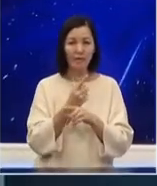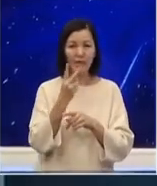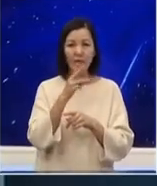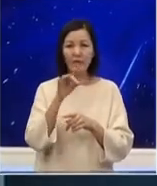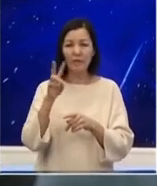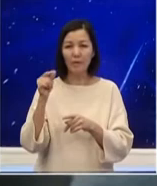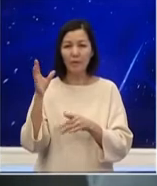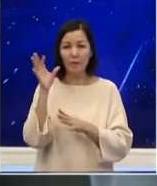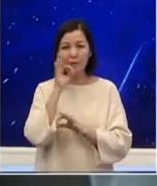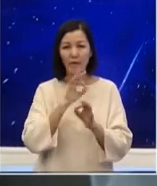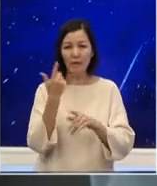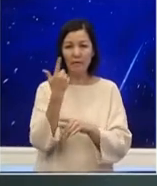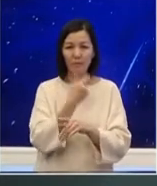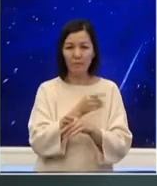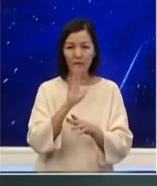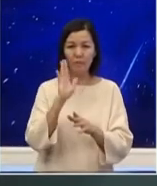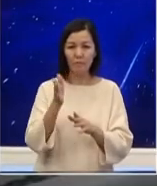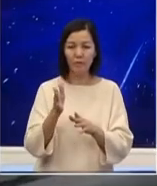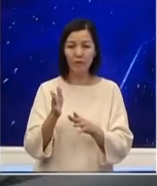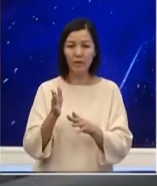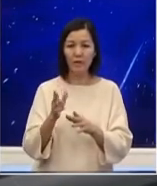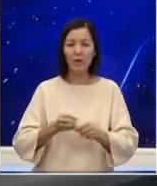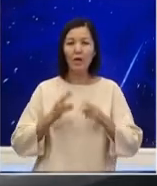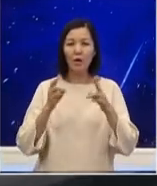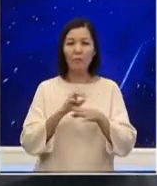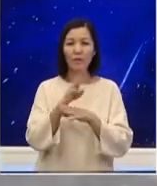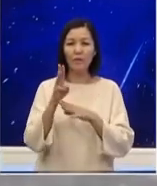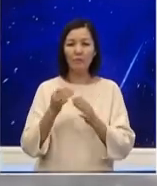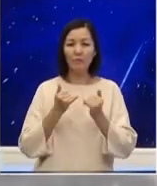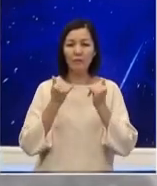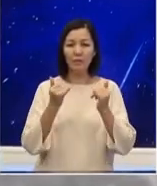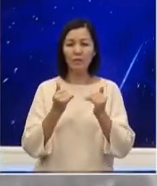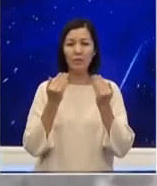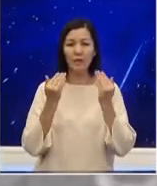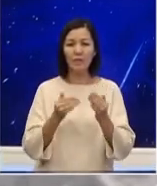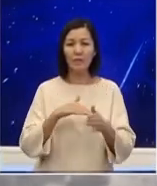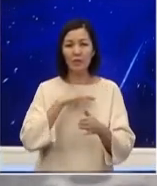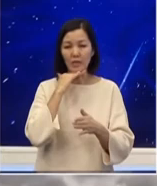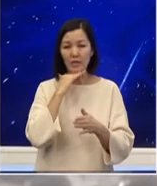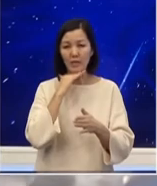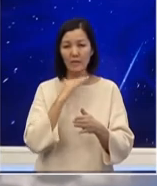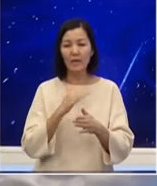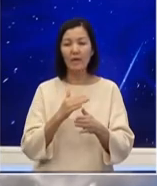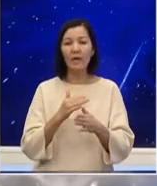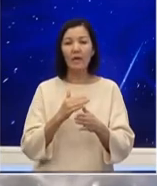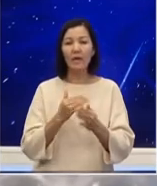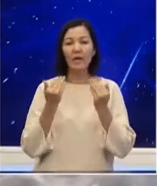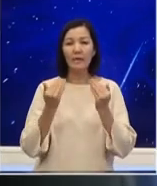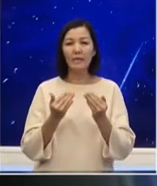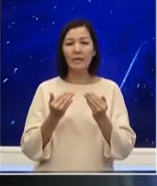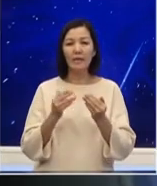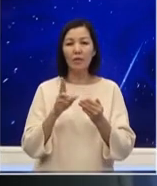миллион дана дәрілік препарат шығарылмақ. Бұл ел қауіпсіздігін қамтамасыз ету үшін әзірге жеткілікті. Айта кетейік, қазір